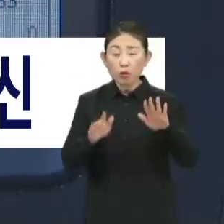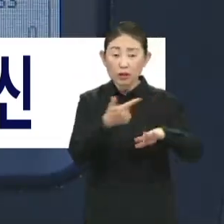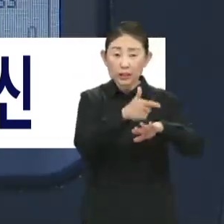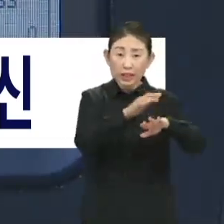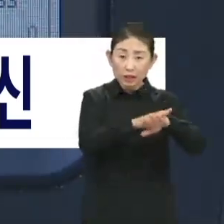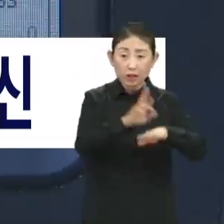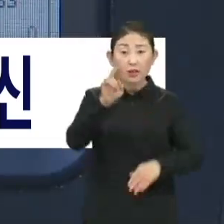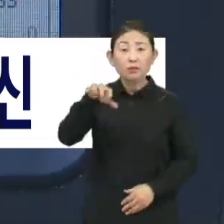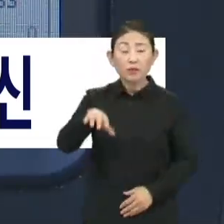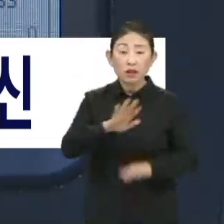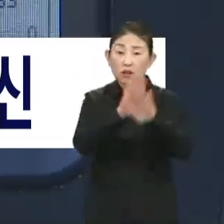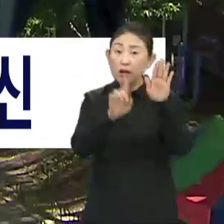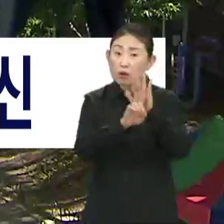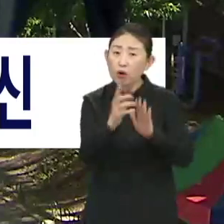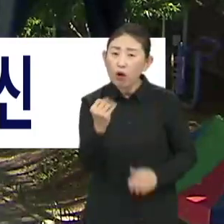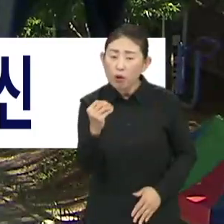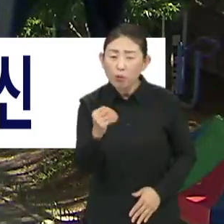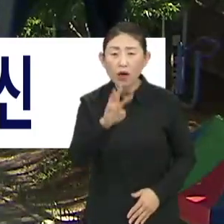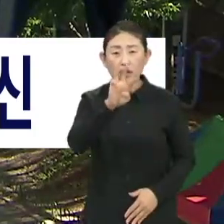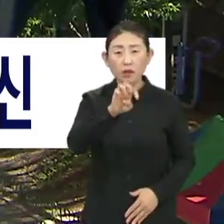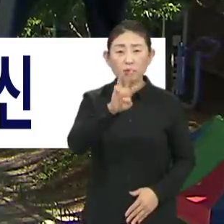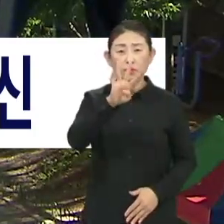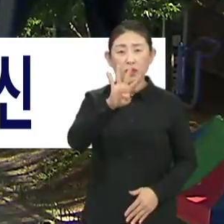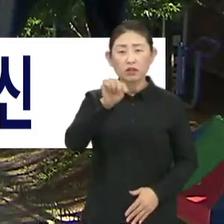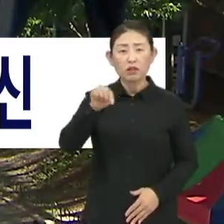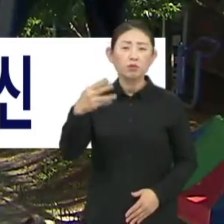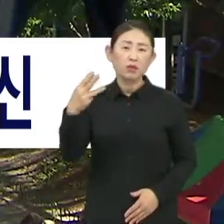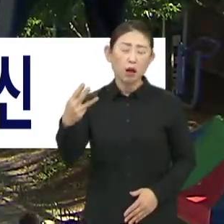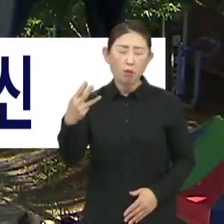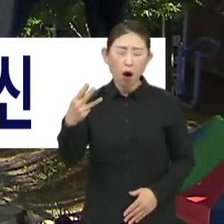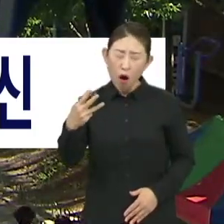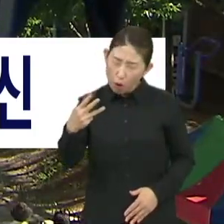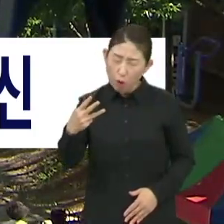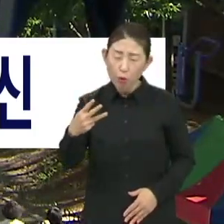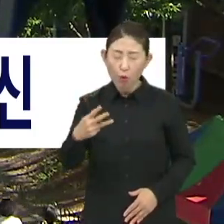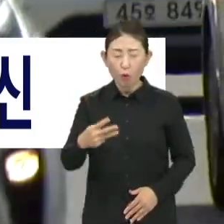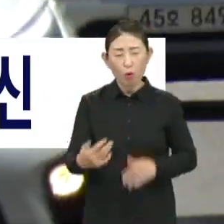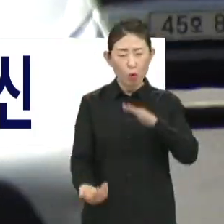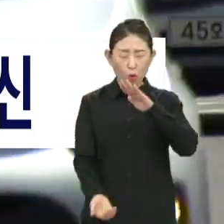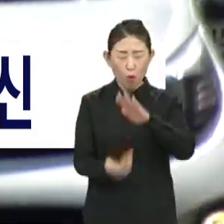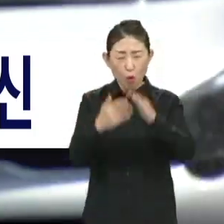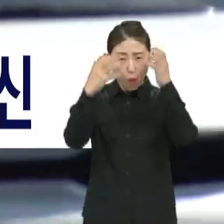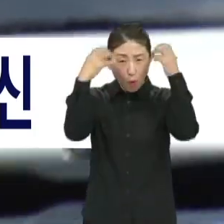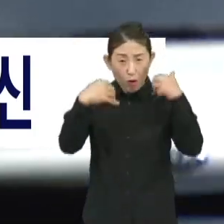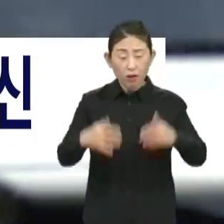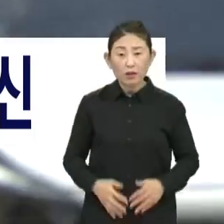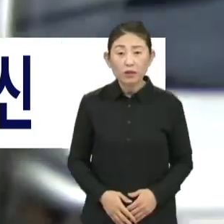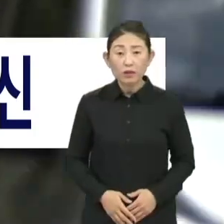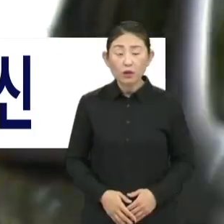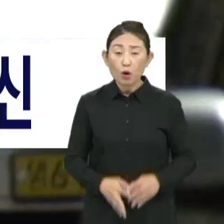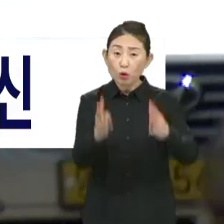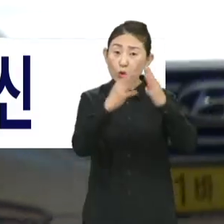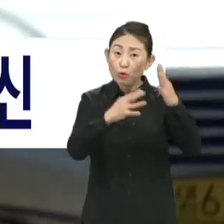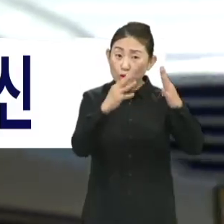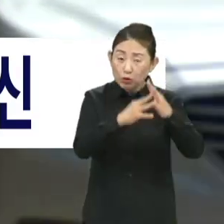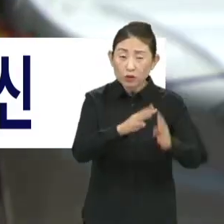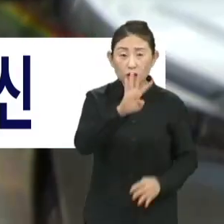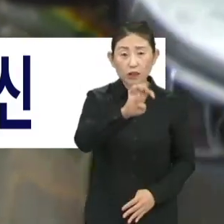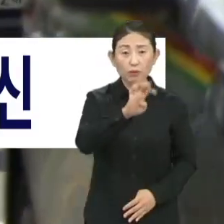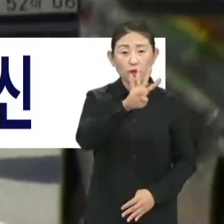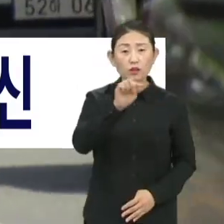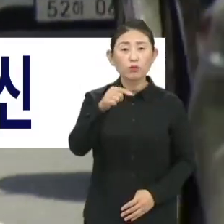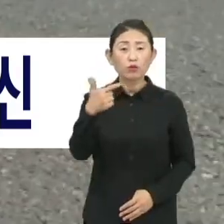경신됐다 최고 기온은 34.3도 역대 9월 중 가장 높았으며 이외도 공주유구